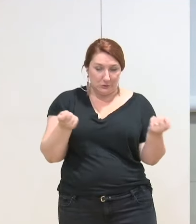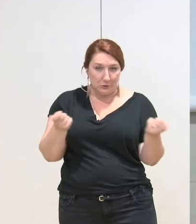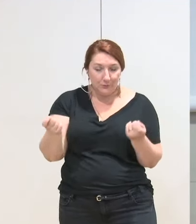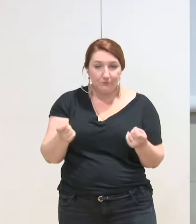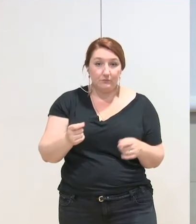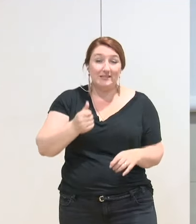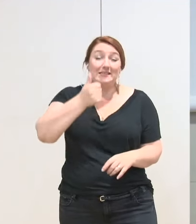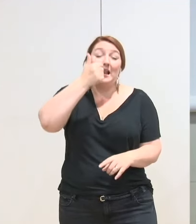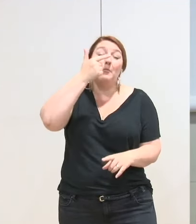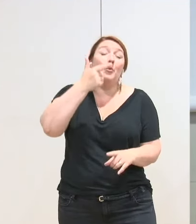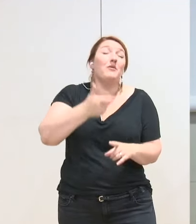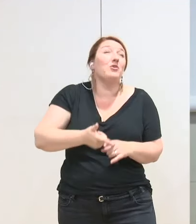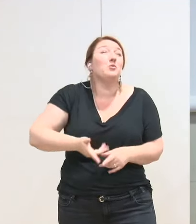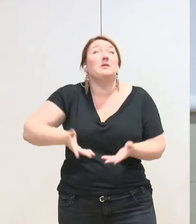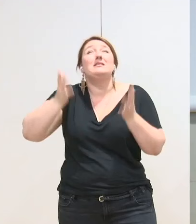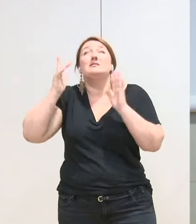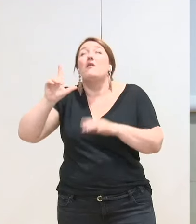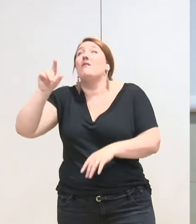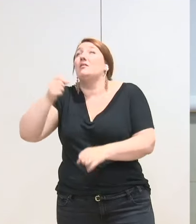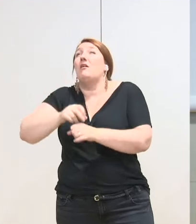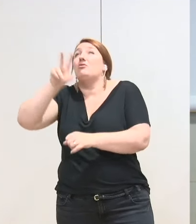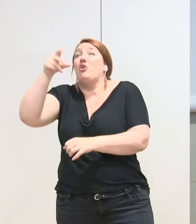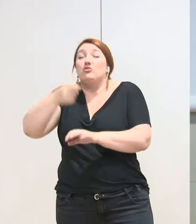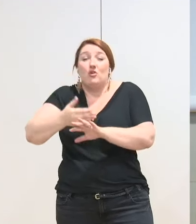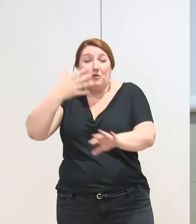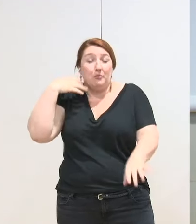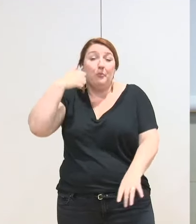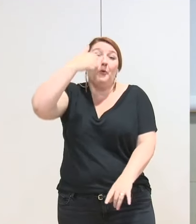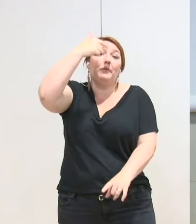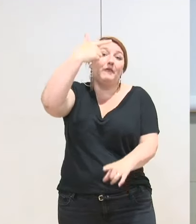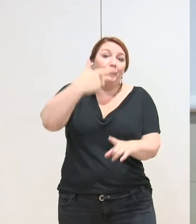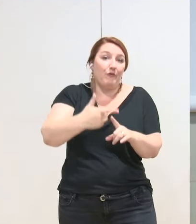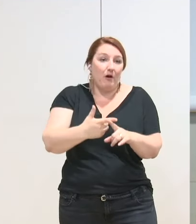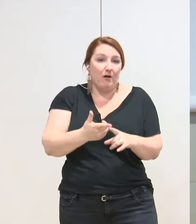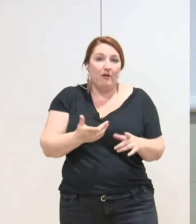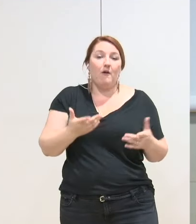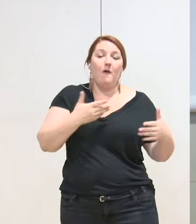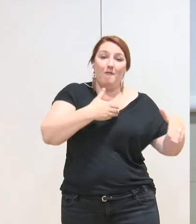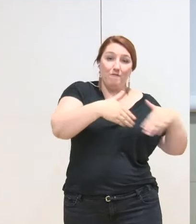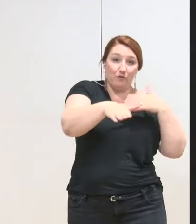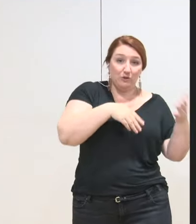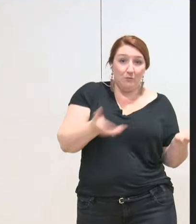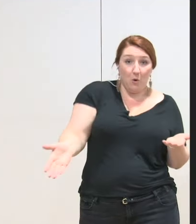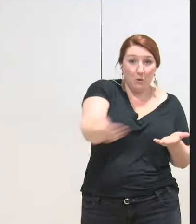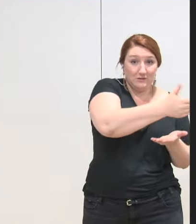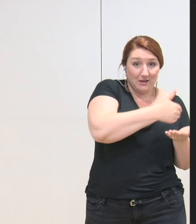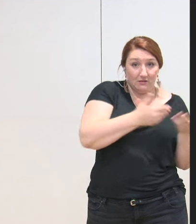depuis depuis des décennies que les recettes de fonctionnement sont inférieures à celles de l'année